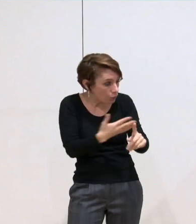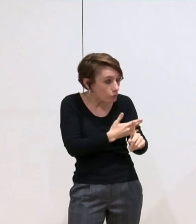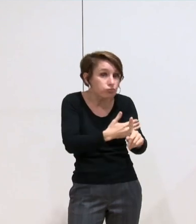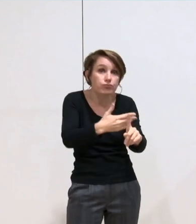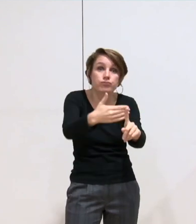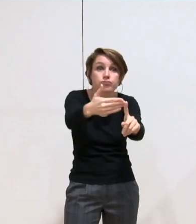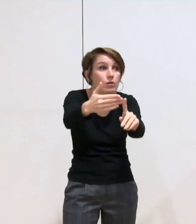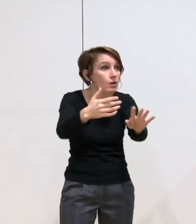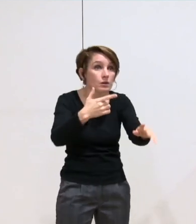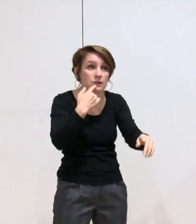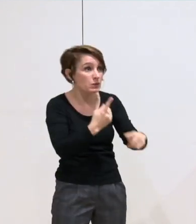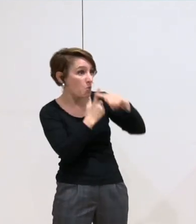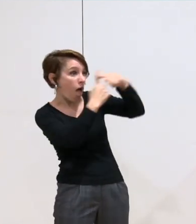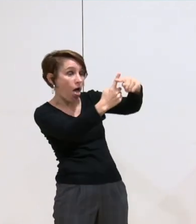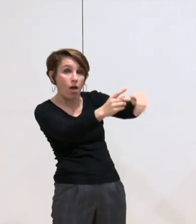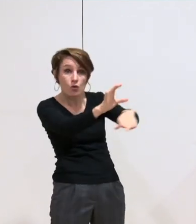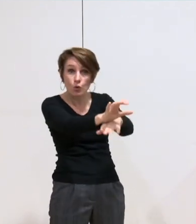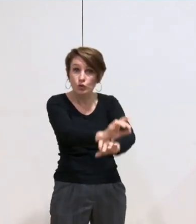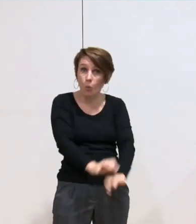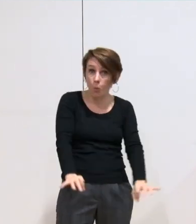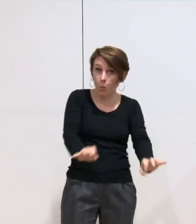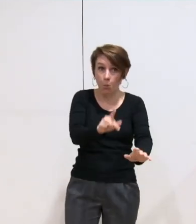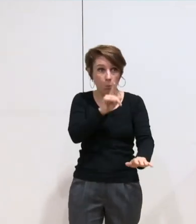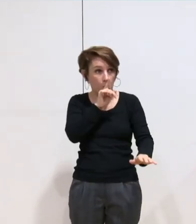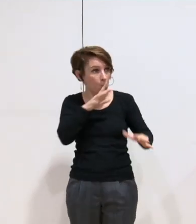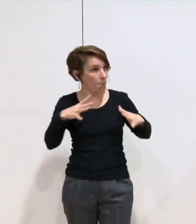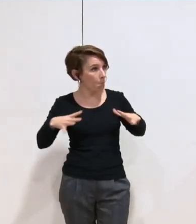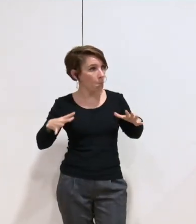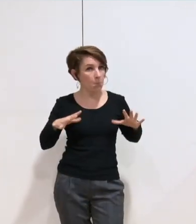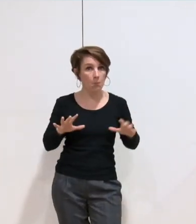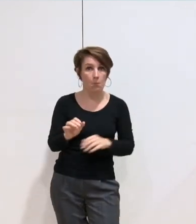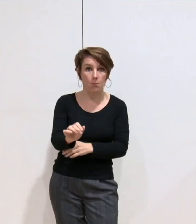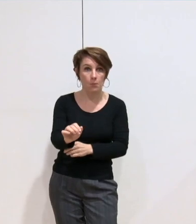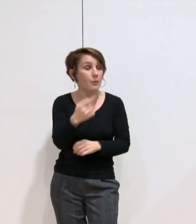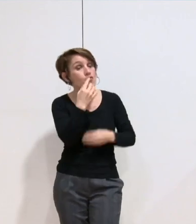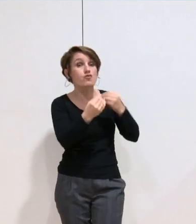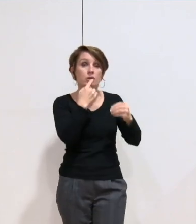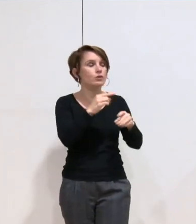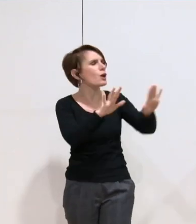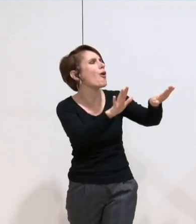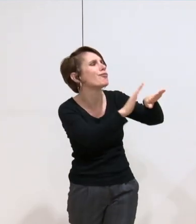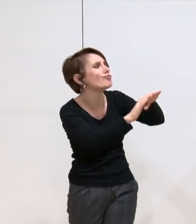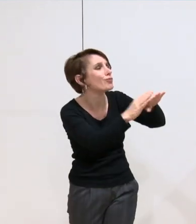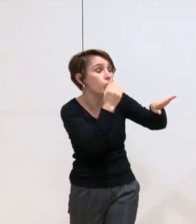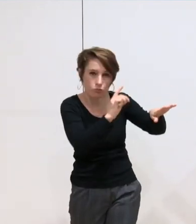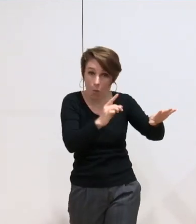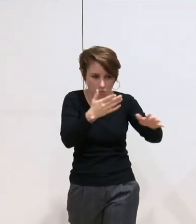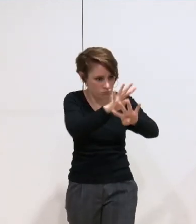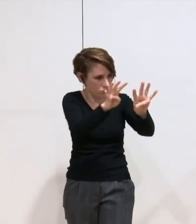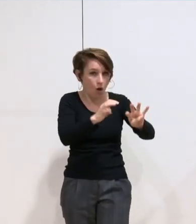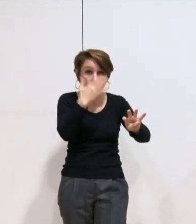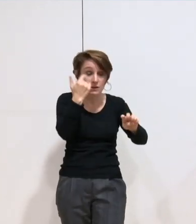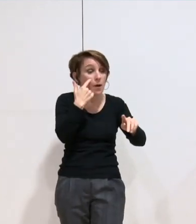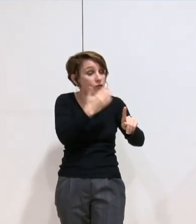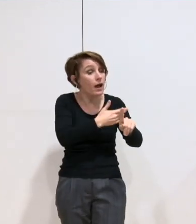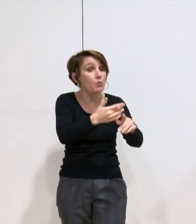ne vous sentez pas visé spécifiquement. Ni exonéré. Ni exonéré, d'ailleurs. Nous verrons cela le moment